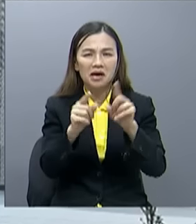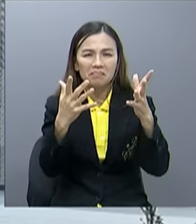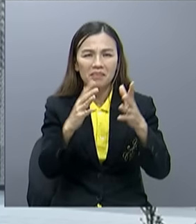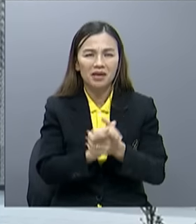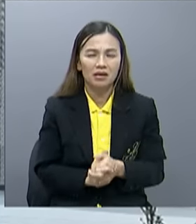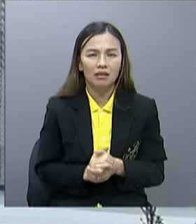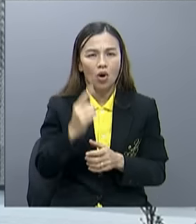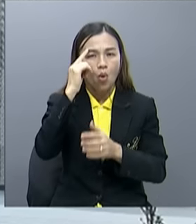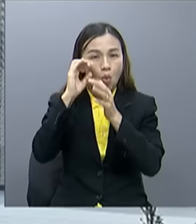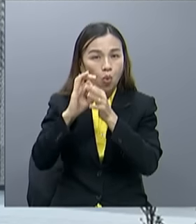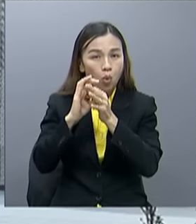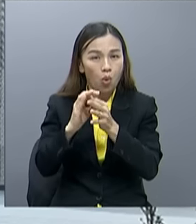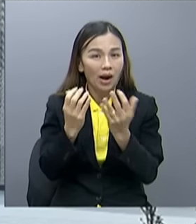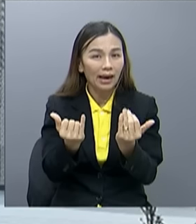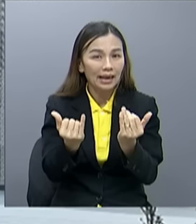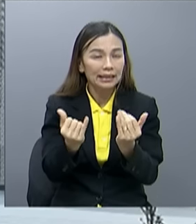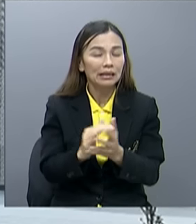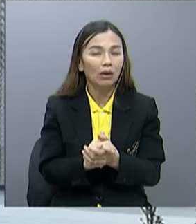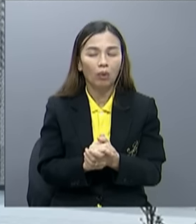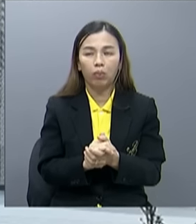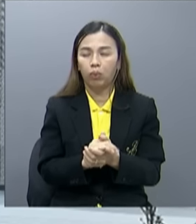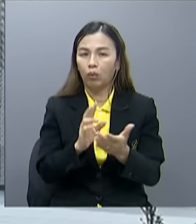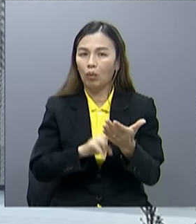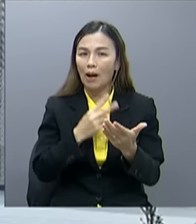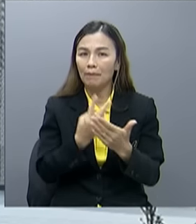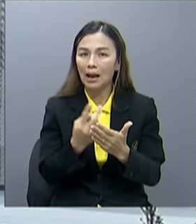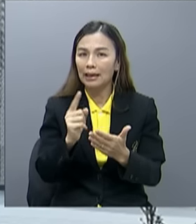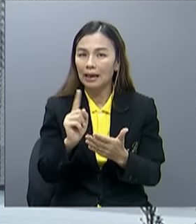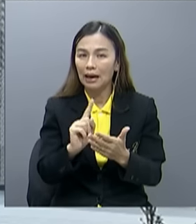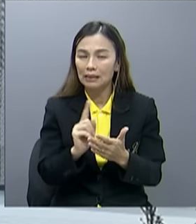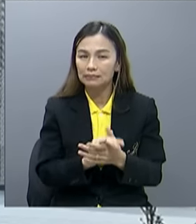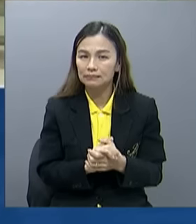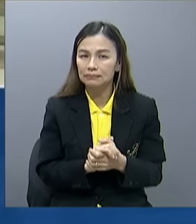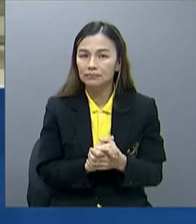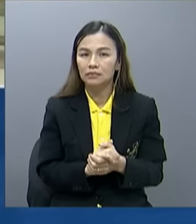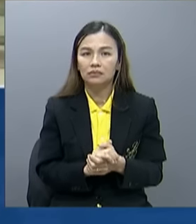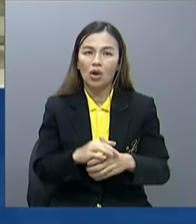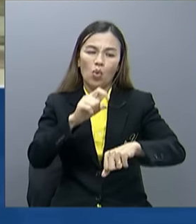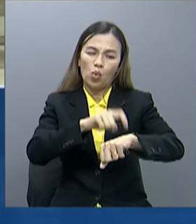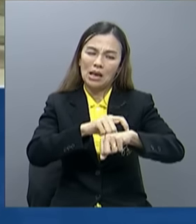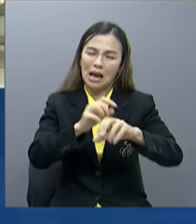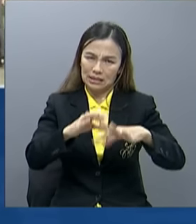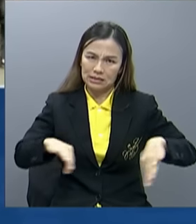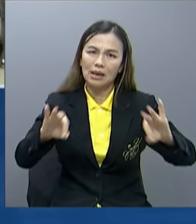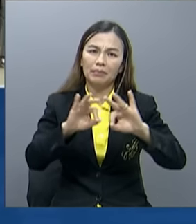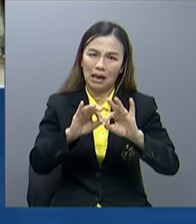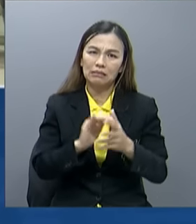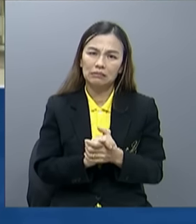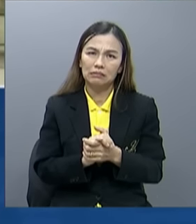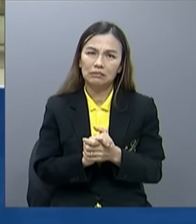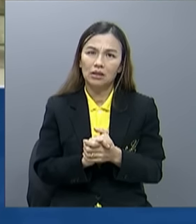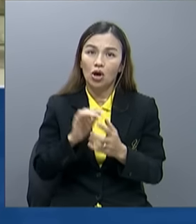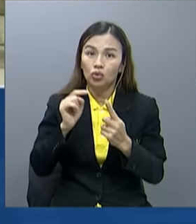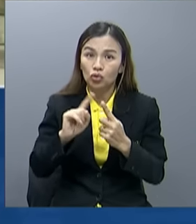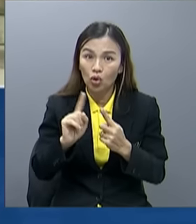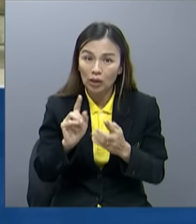ความกังวลคราวนี้มันมาในเวลาที่เขาเรียกว่าเวลาสำคัญเลยแหละเพราะว่าเราไม่เคยเจอการแนวโน้มการจะ